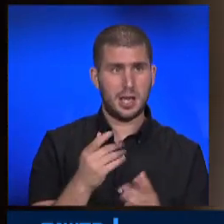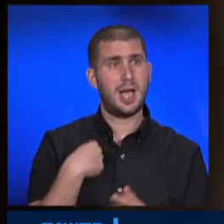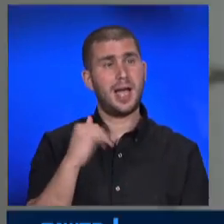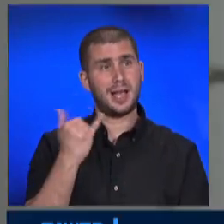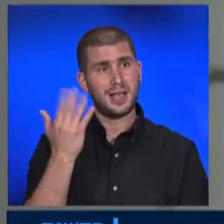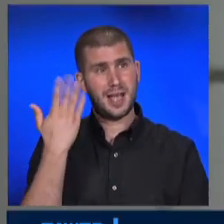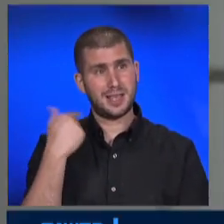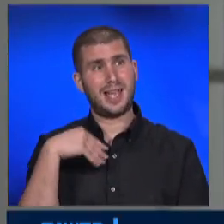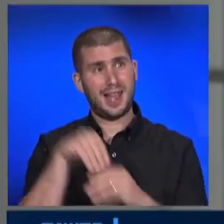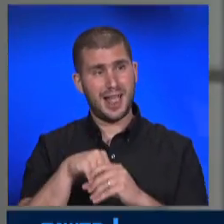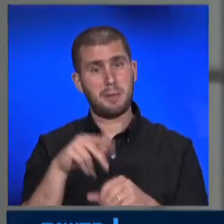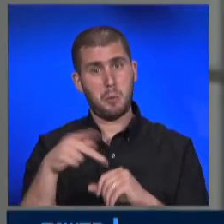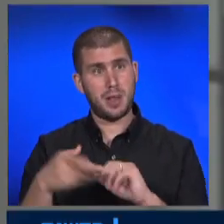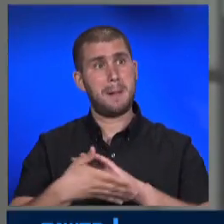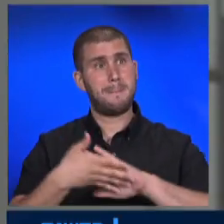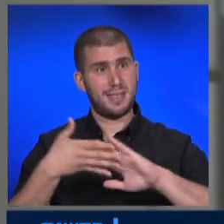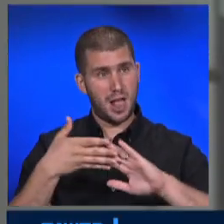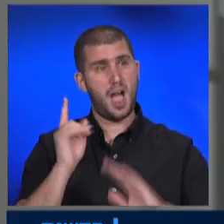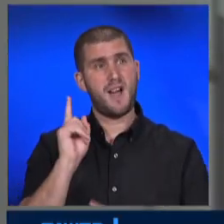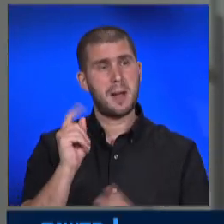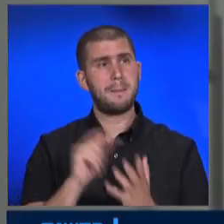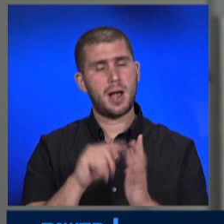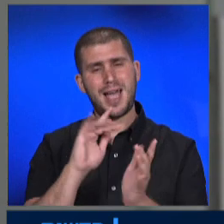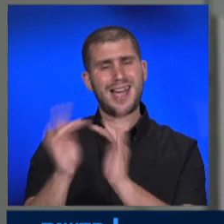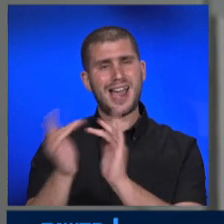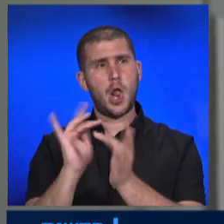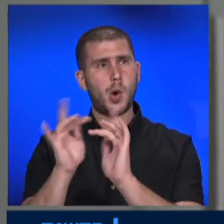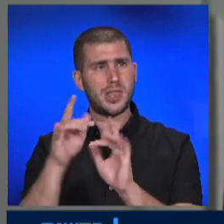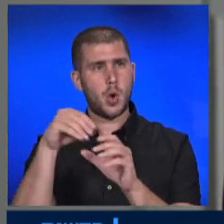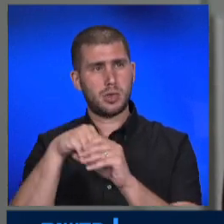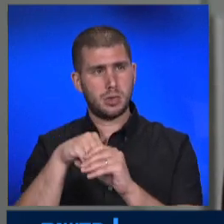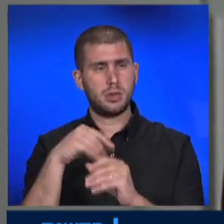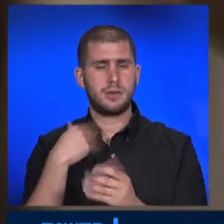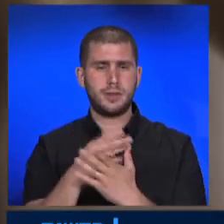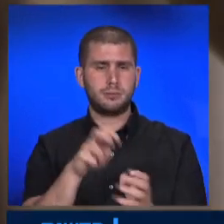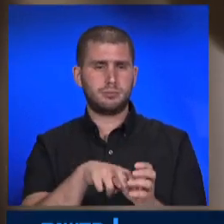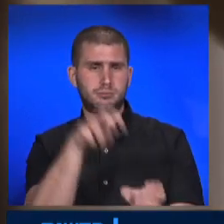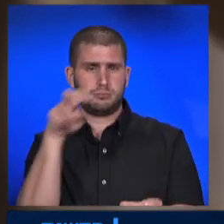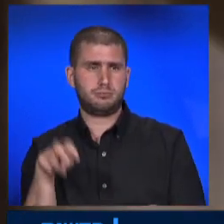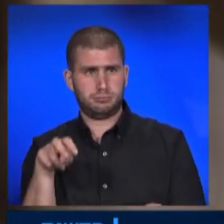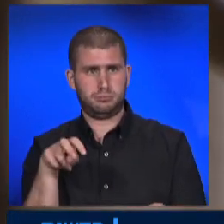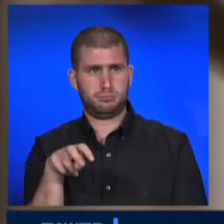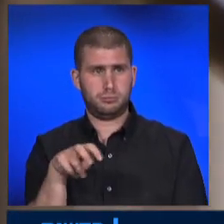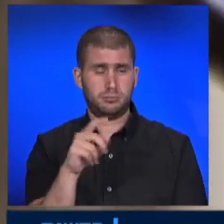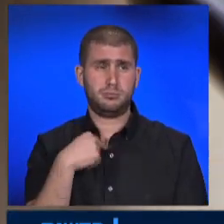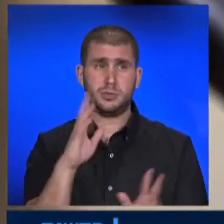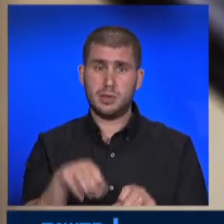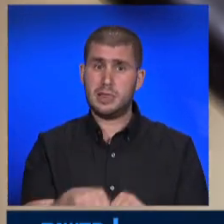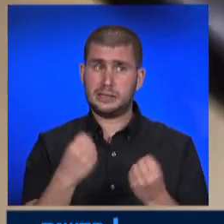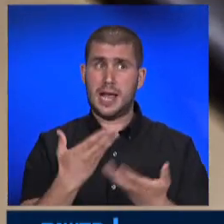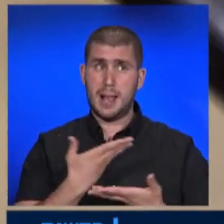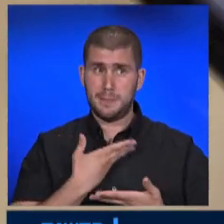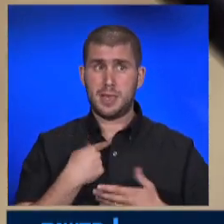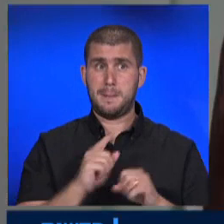חלק מהפרויקט בהתחלה, אבל בגלל חילוקי דעות נאלצתי לצאת ממנו. נגרמו לי גם נזקים, אני